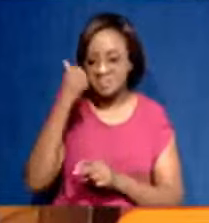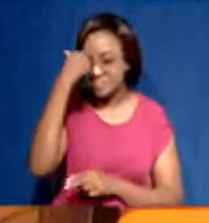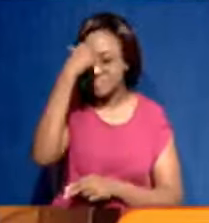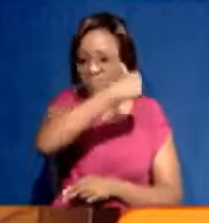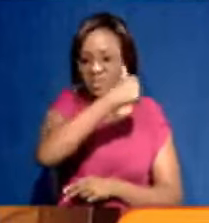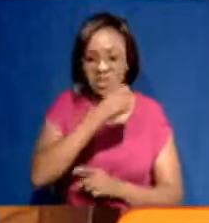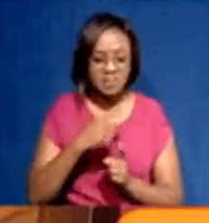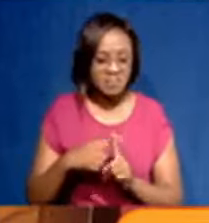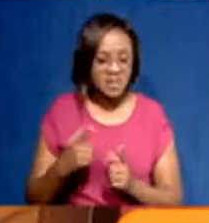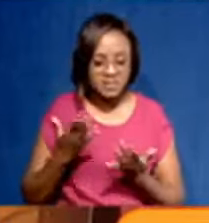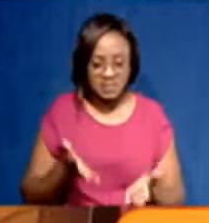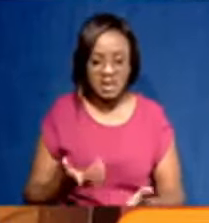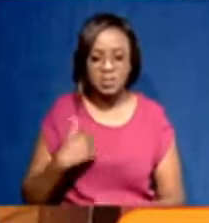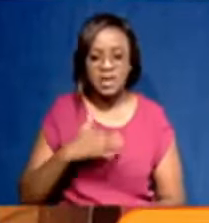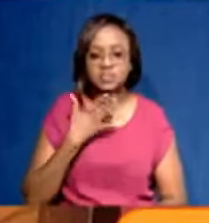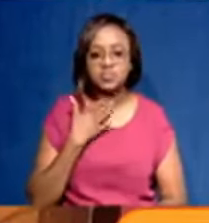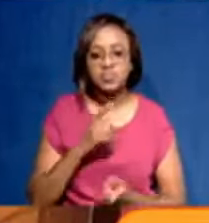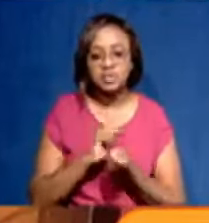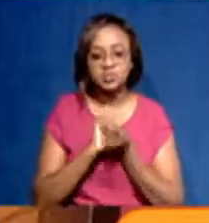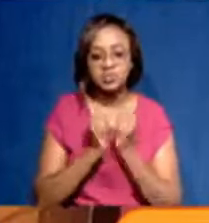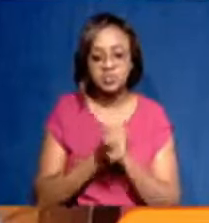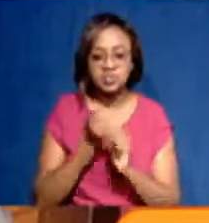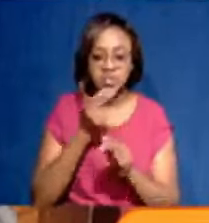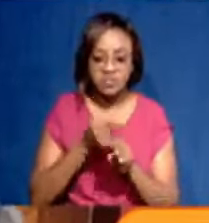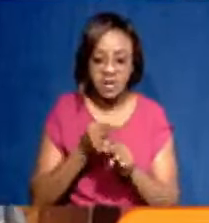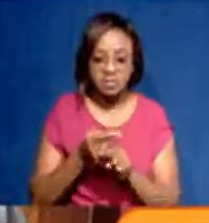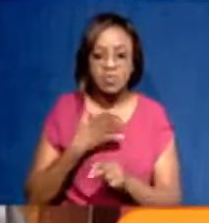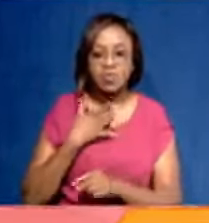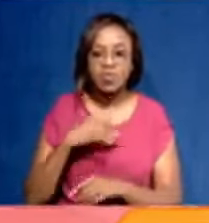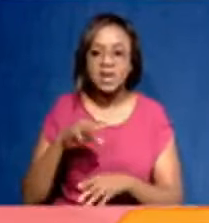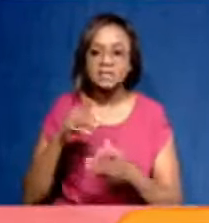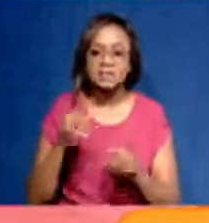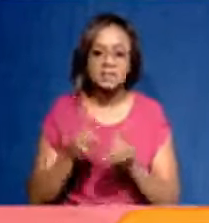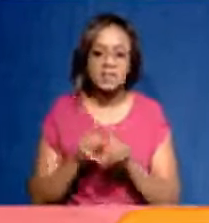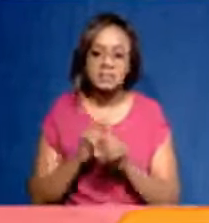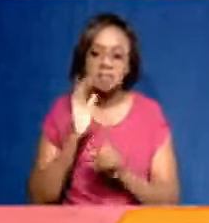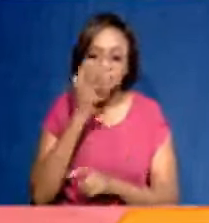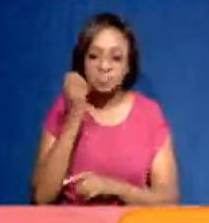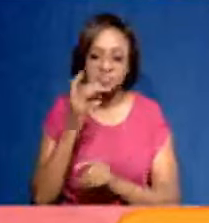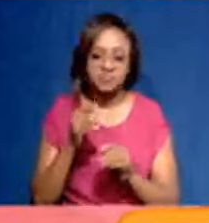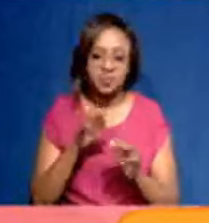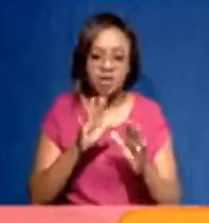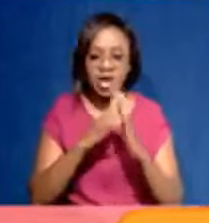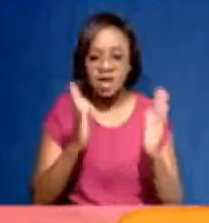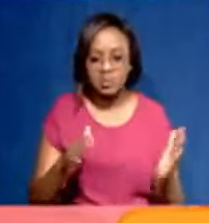zetu, tunataka sahi kubadilishiwa majina. Tunataka kuitwa hata Baraka Estate. I stay in Madare.